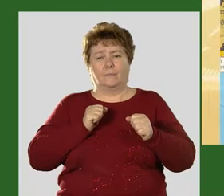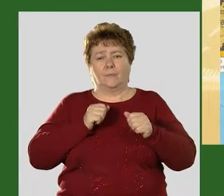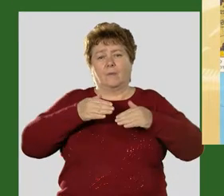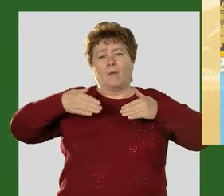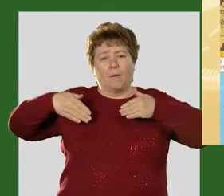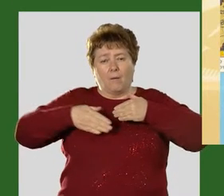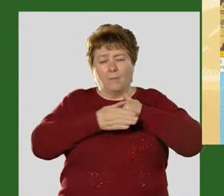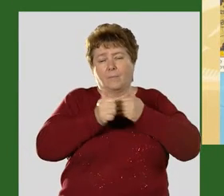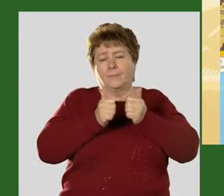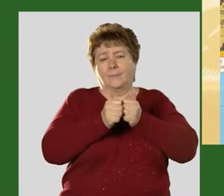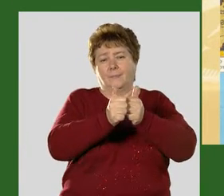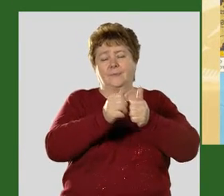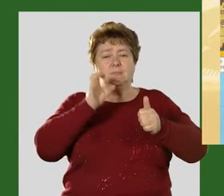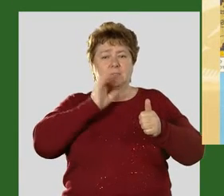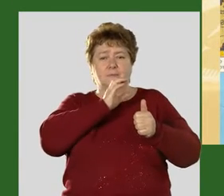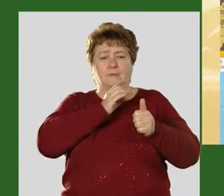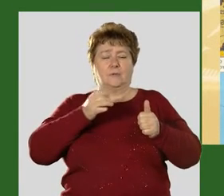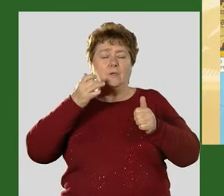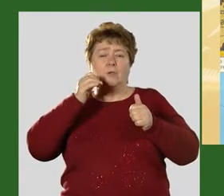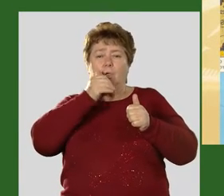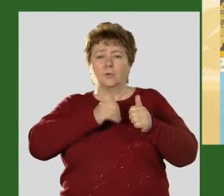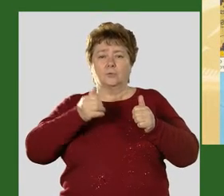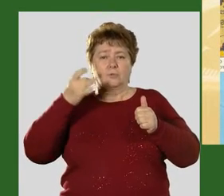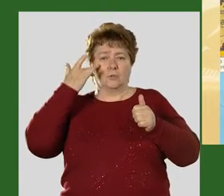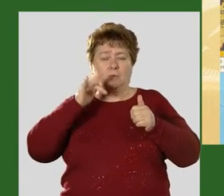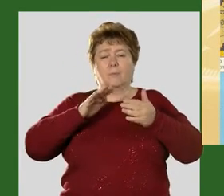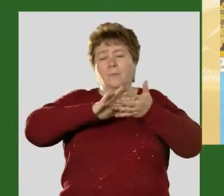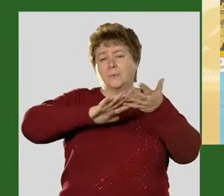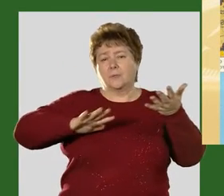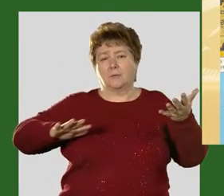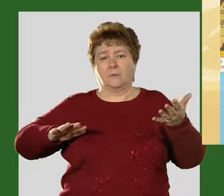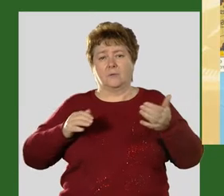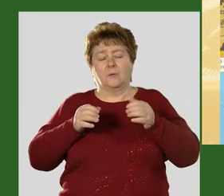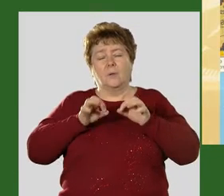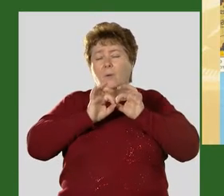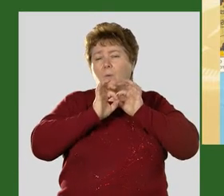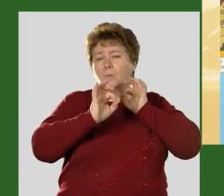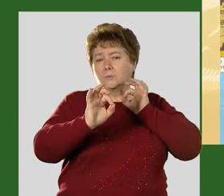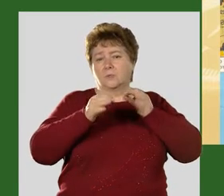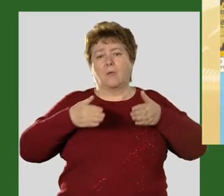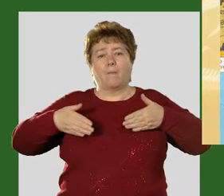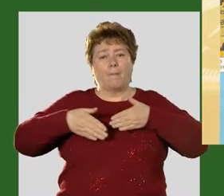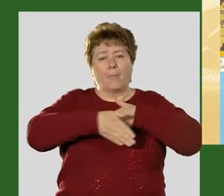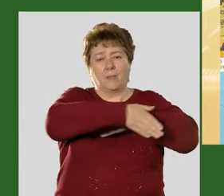А вдоль берегов Северной и Южной Америки он протягивается узкой полосой.